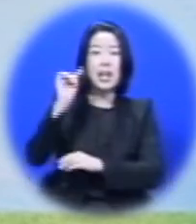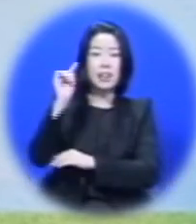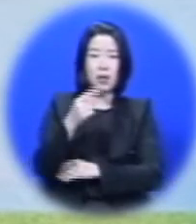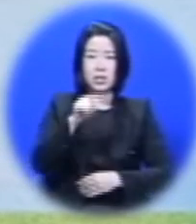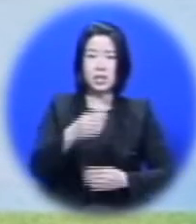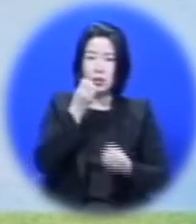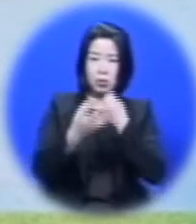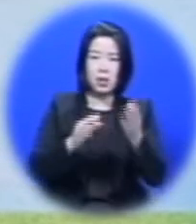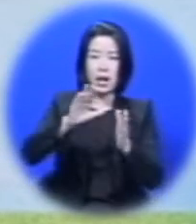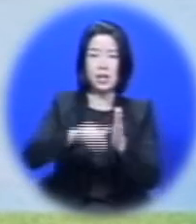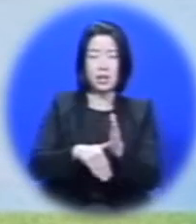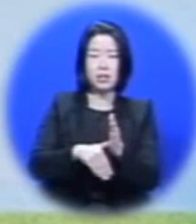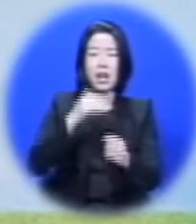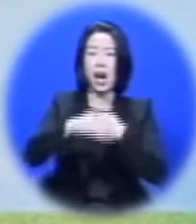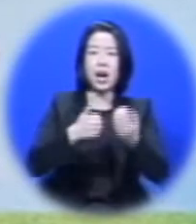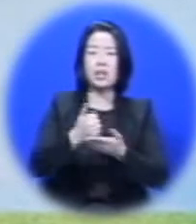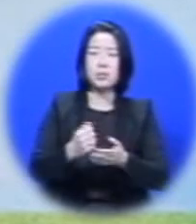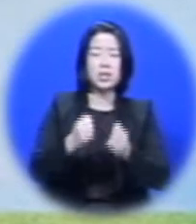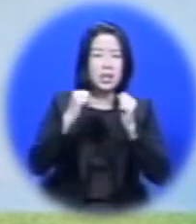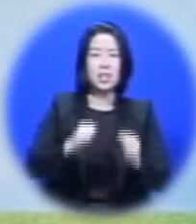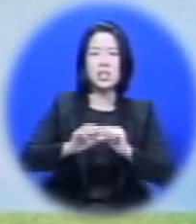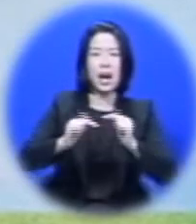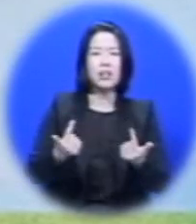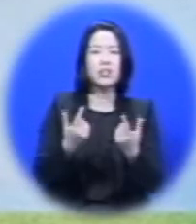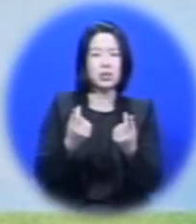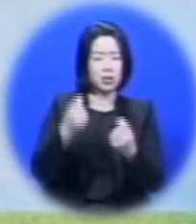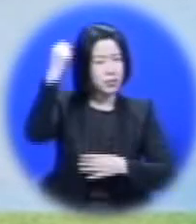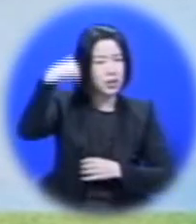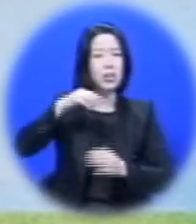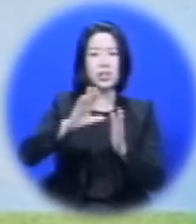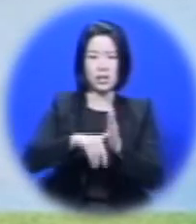다윗이 이 고백을 할 때는 하나님이 안 계신 것 같은 때였습니다.